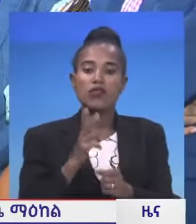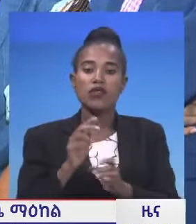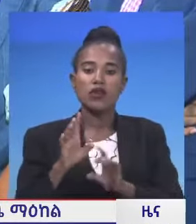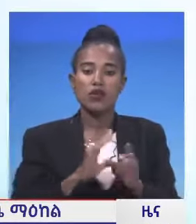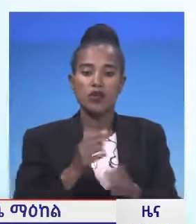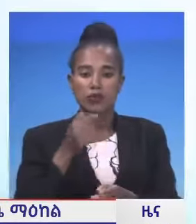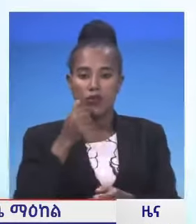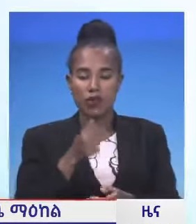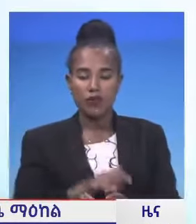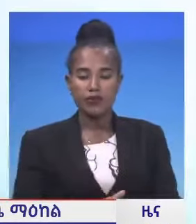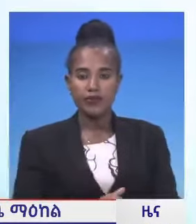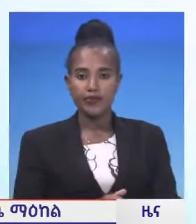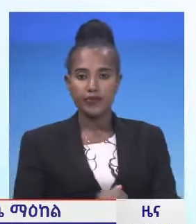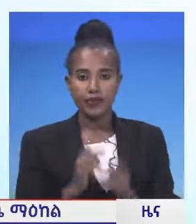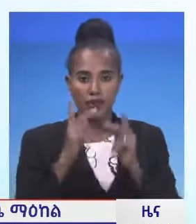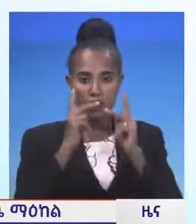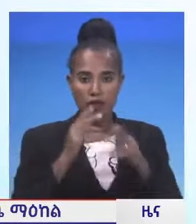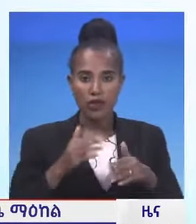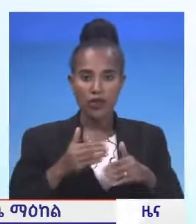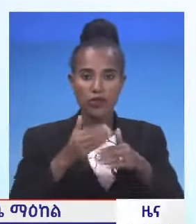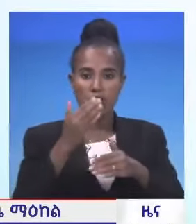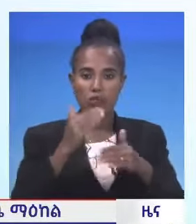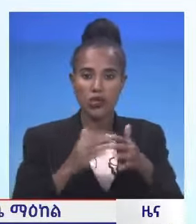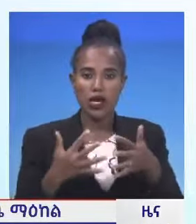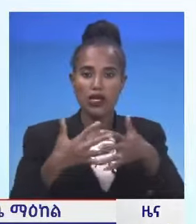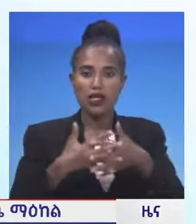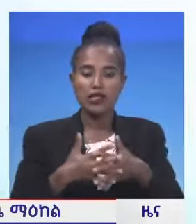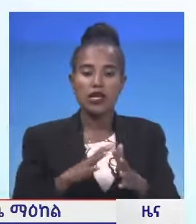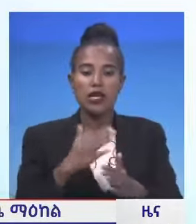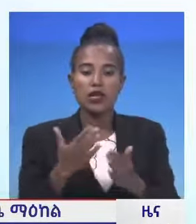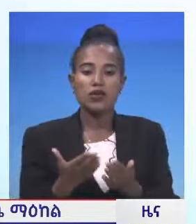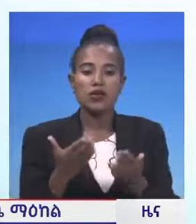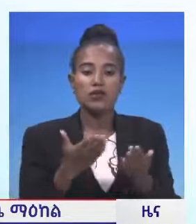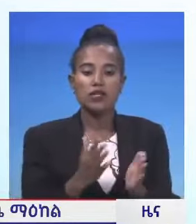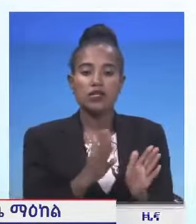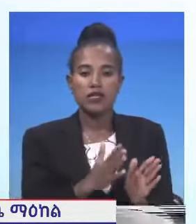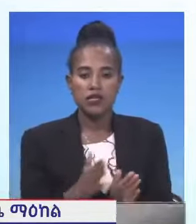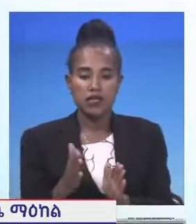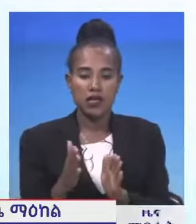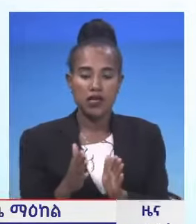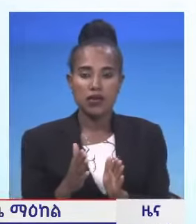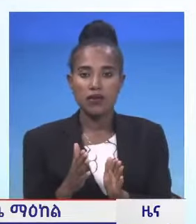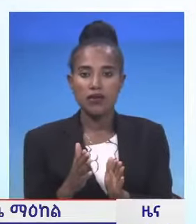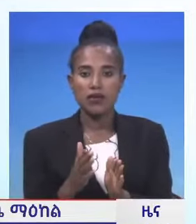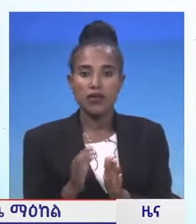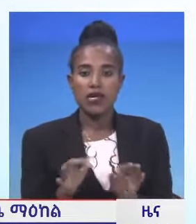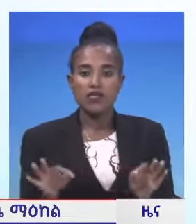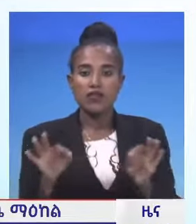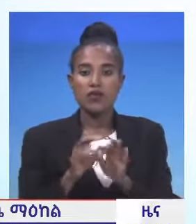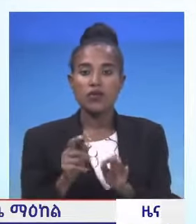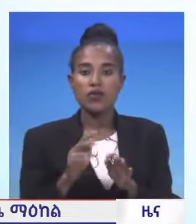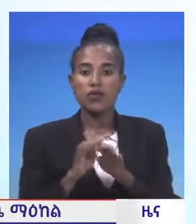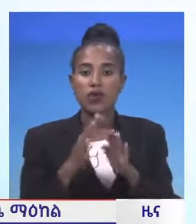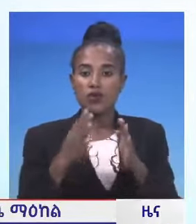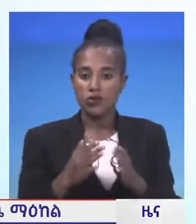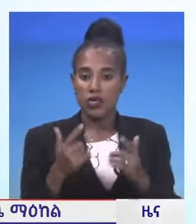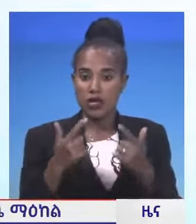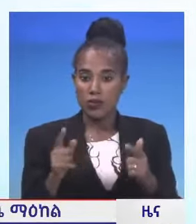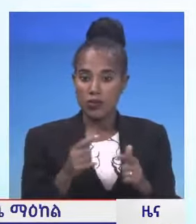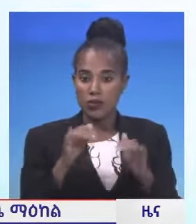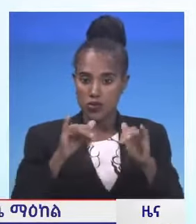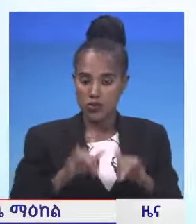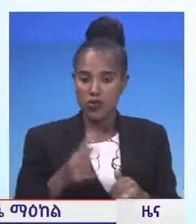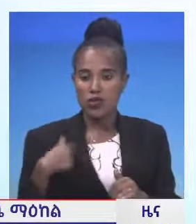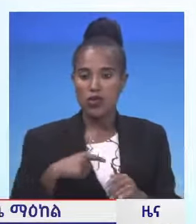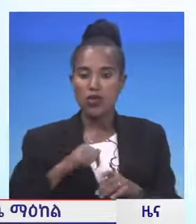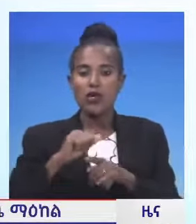ያደርገዋል ብለዋል። በመታየት ህንጻ ውስጥ አቀናጅተን አገልግሎቱን ለመስጠት ተዘጋጅተናል። አስፈላጊ የሆኑት ሙያተኞች አጋጣሚ ሆኖ እዚሁ